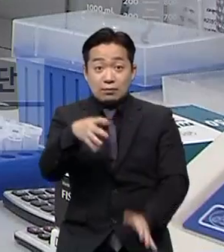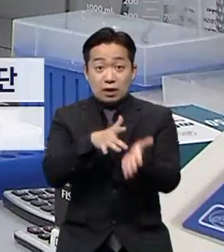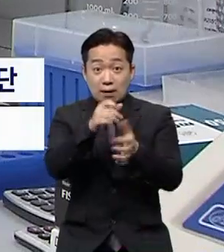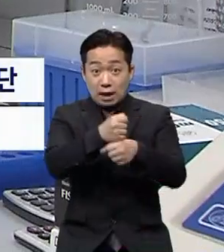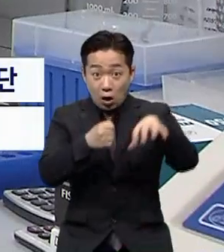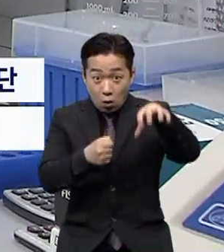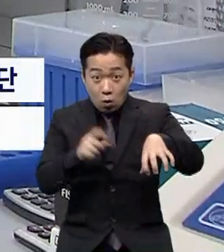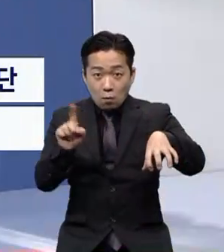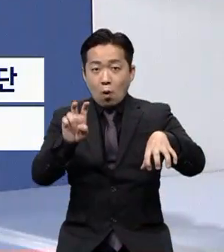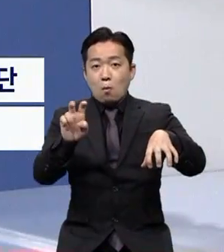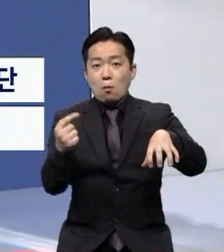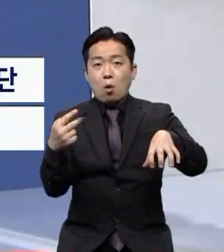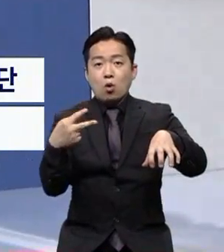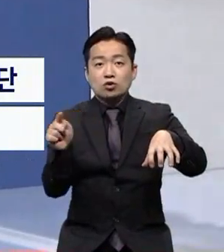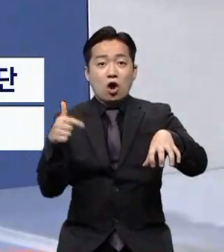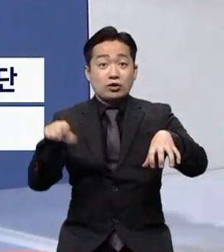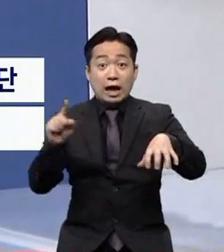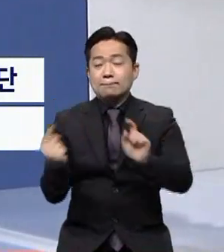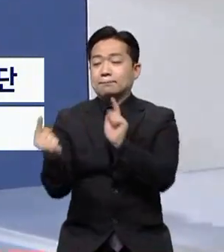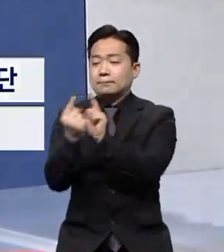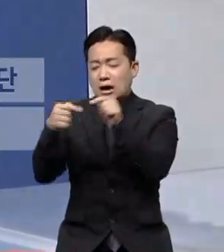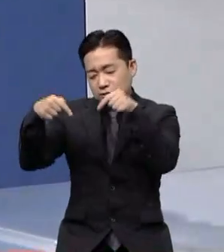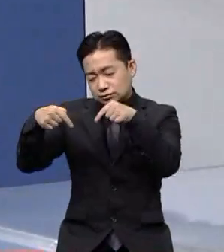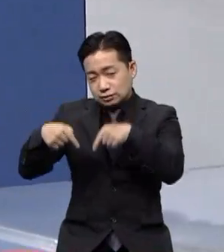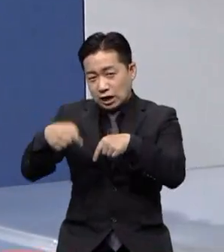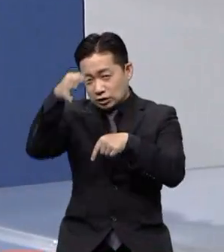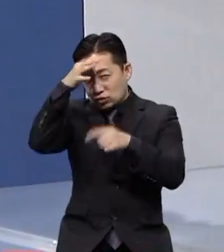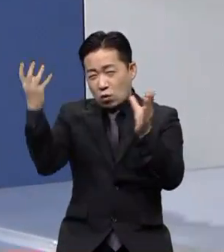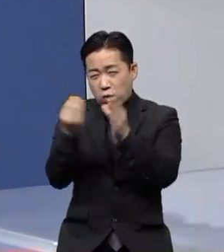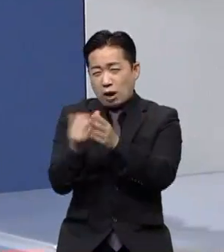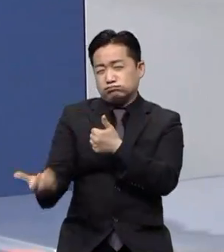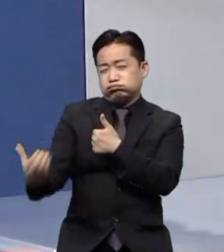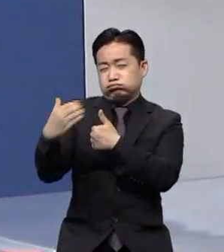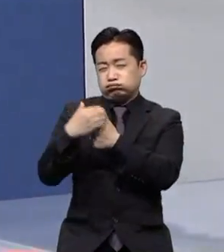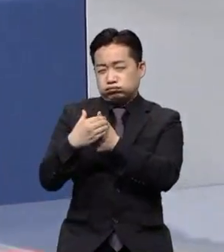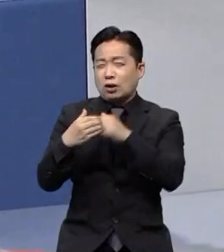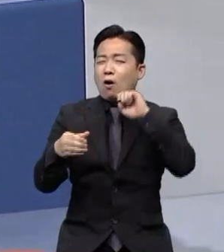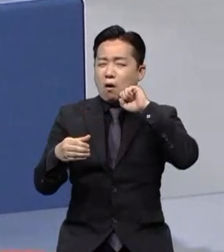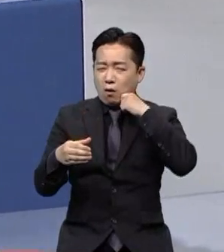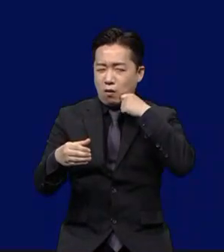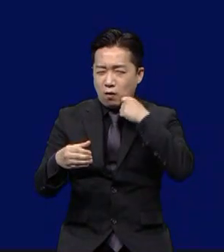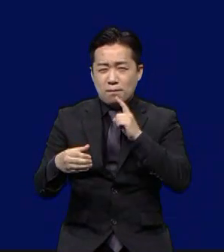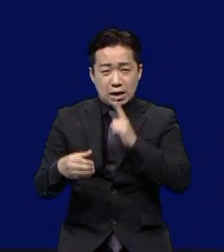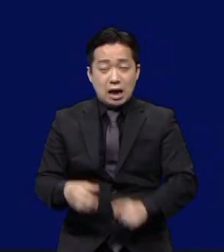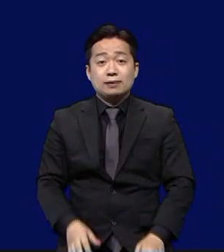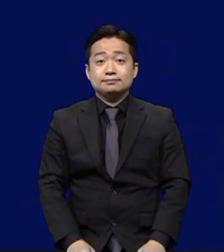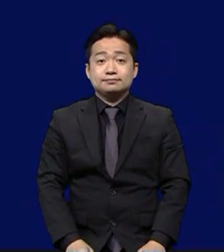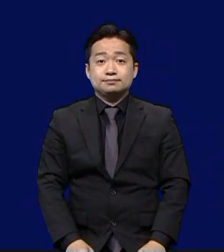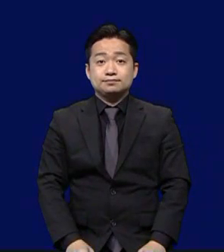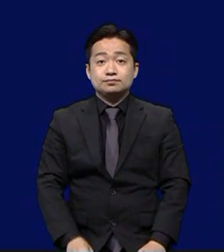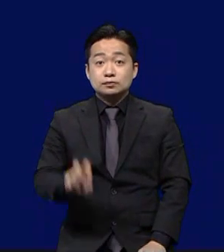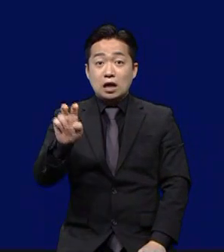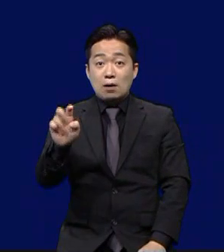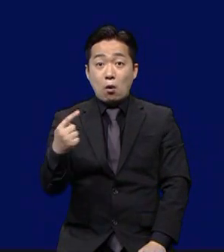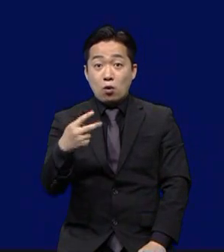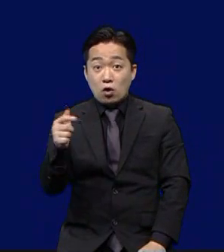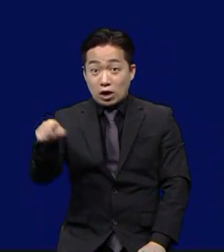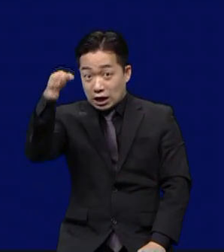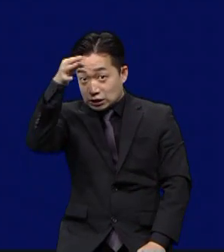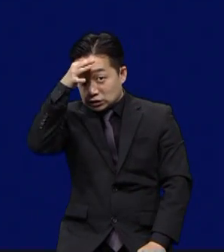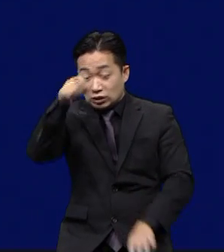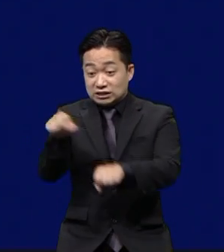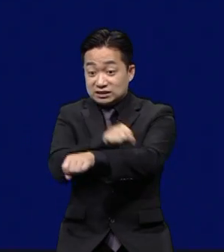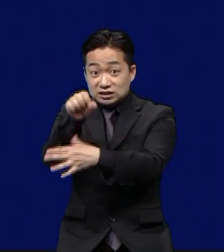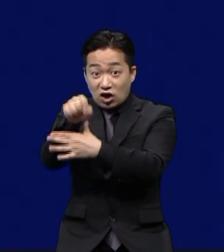삼성바이오로직스는 모더나와 만났는데 온전한 기술 이전은 쉽진 않을 것으로 알려졌습니다. 모더나의 핵심 기술